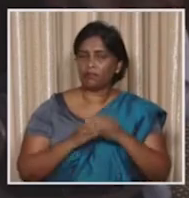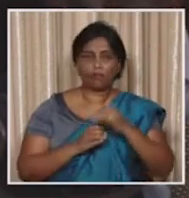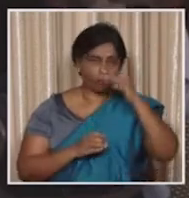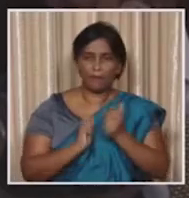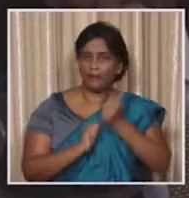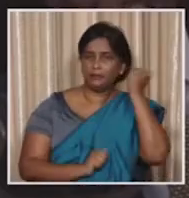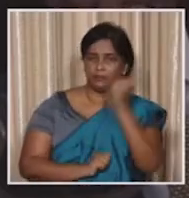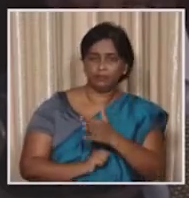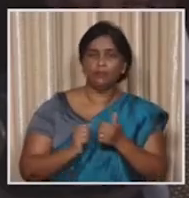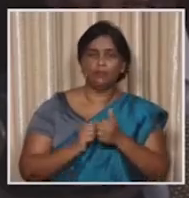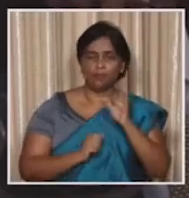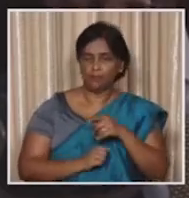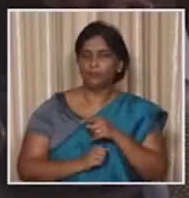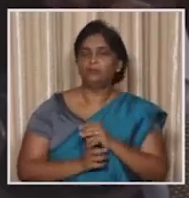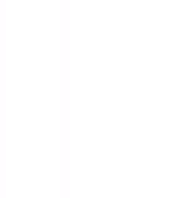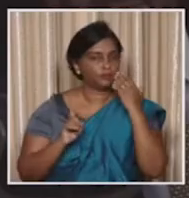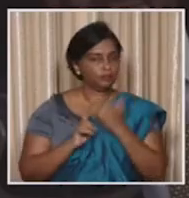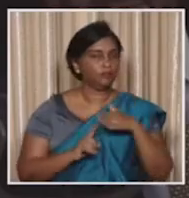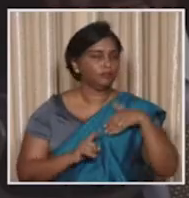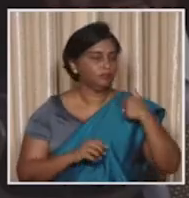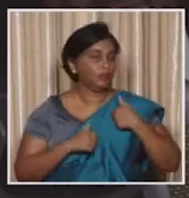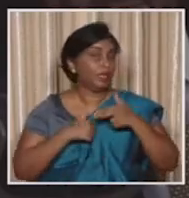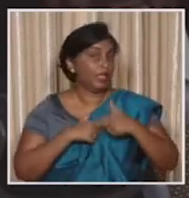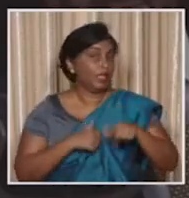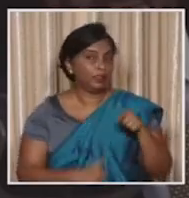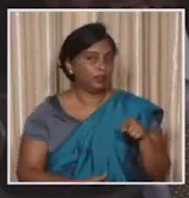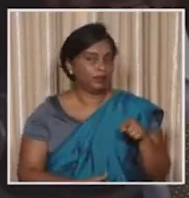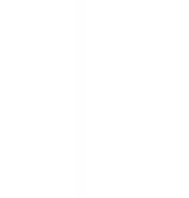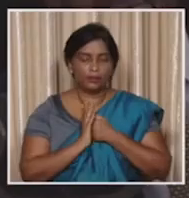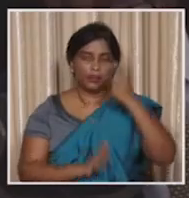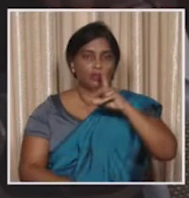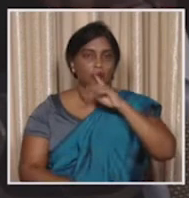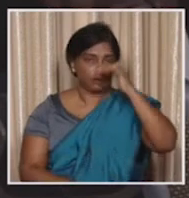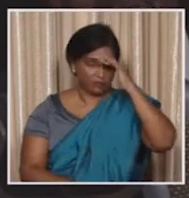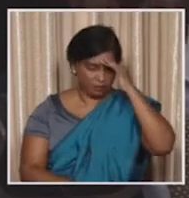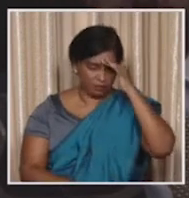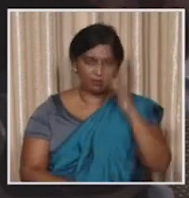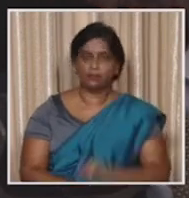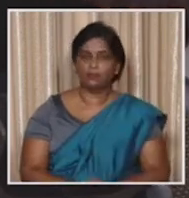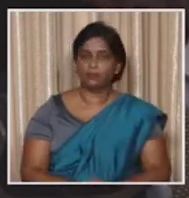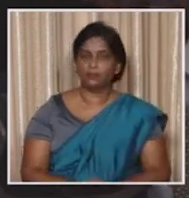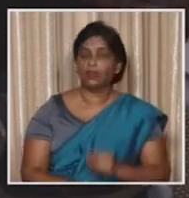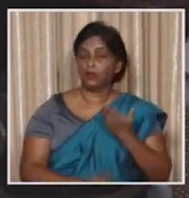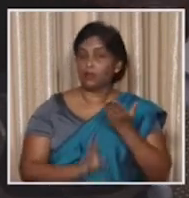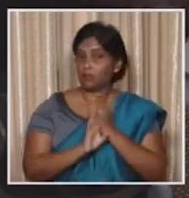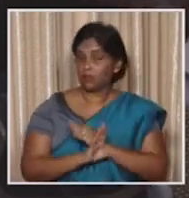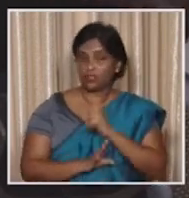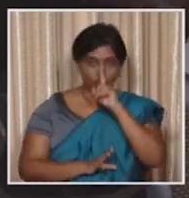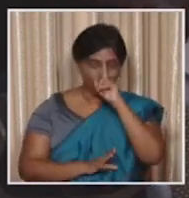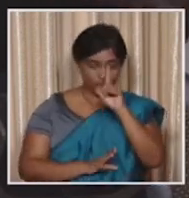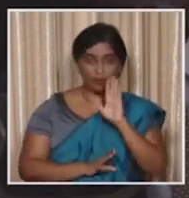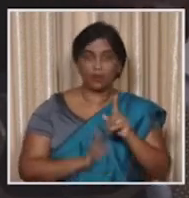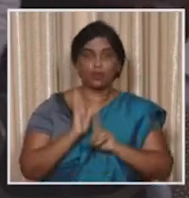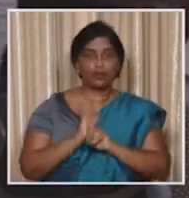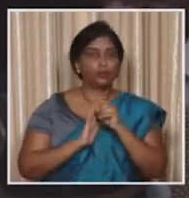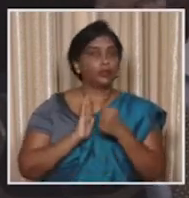முயற்சி செய்திருந்தார். அதற்குரிய பிரதானமான காரணம், கௌரவ பிரதி சபாநாயகர் அவர்களே, கடந்த வாரம் வடக்கு கிழக்கு முழுவதும் தமிழ்